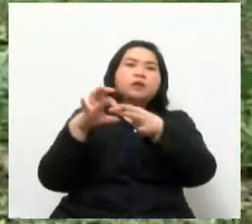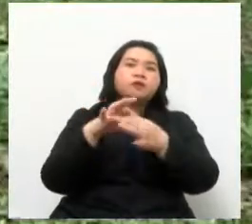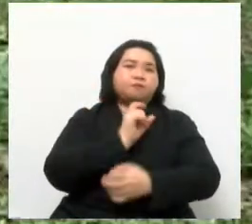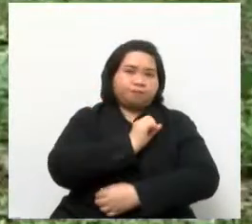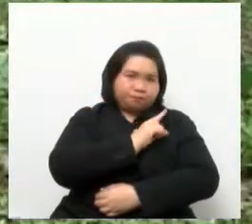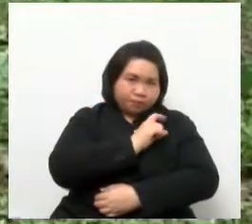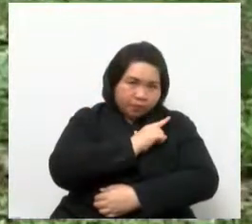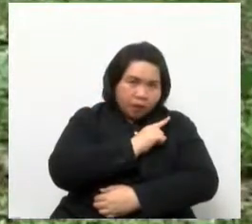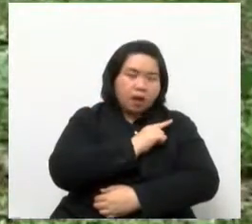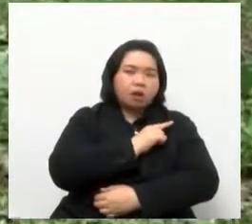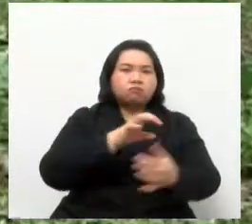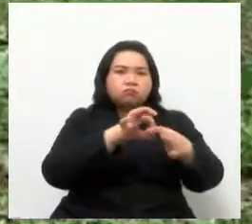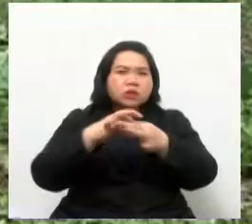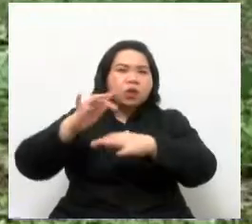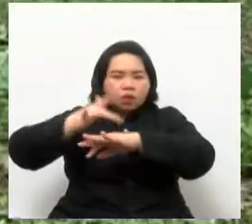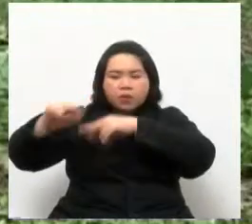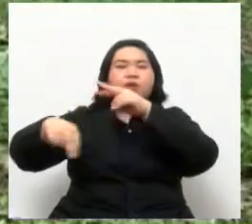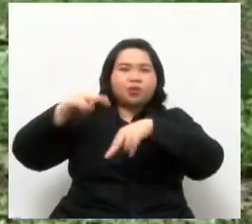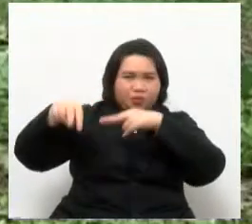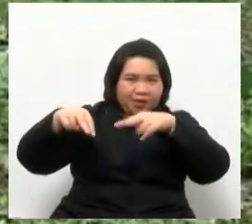ากับการอนุรักษ์ธรรมชาติ